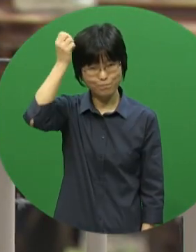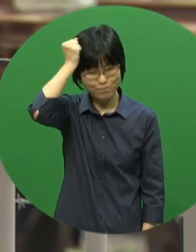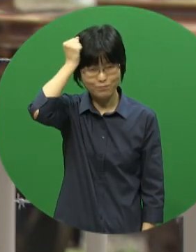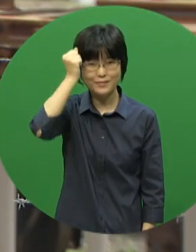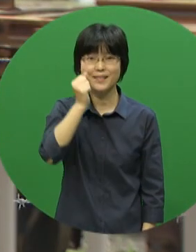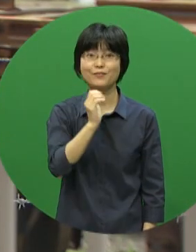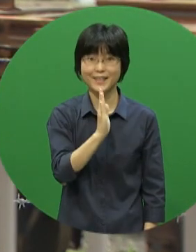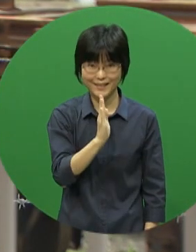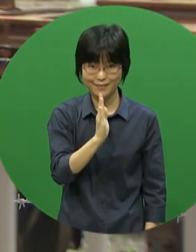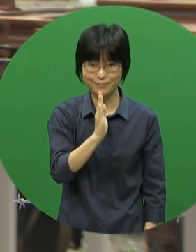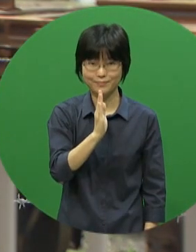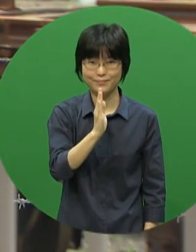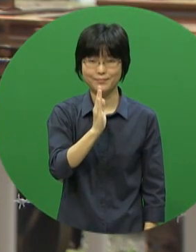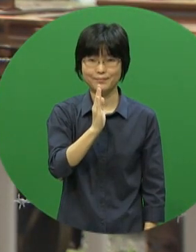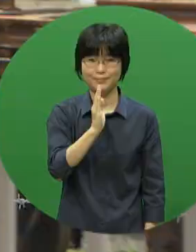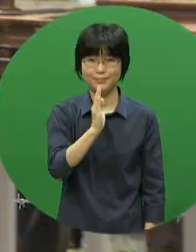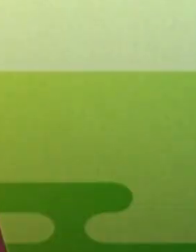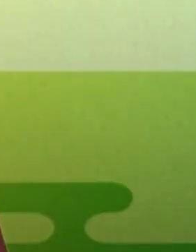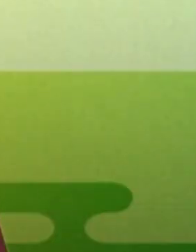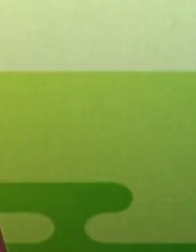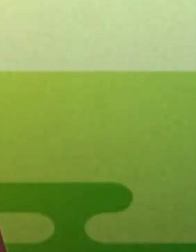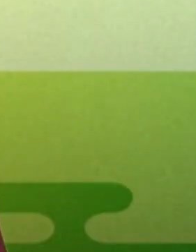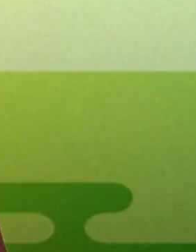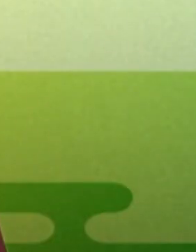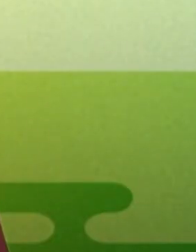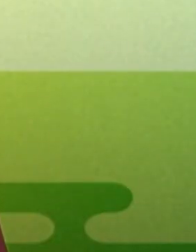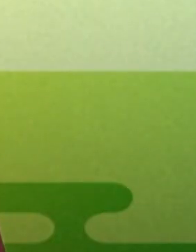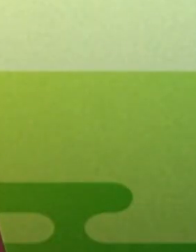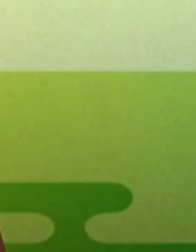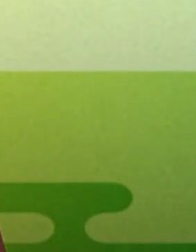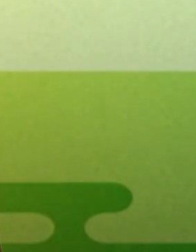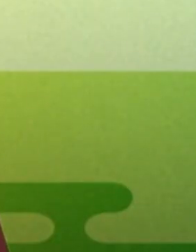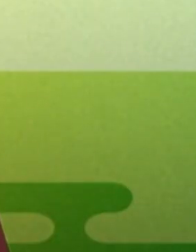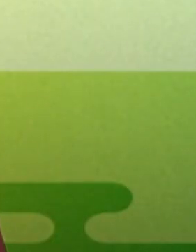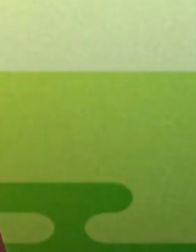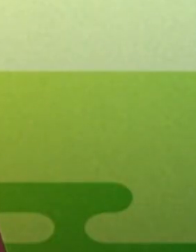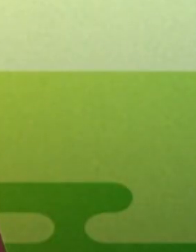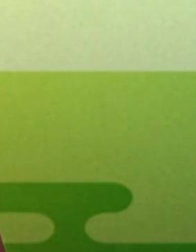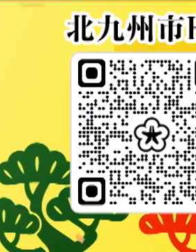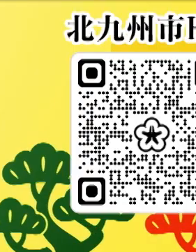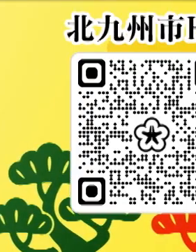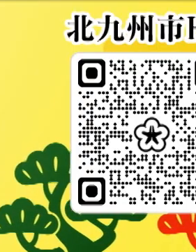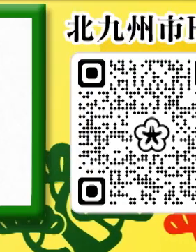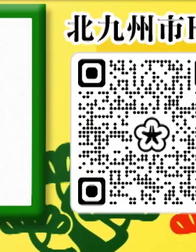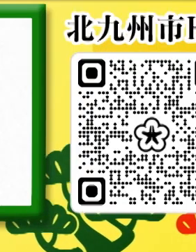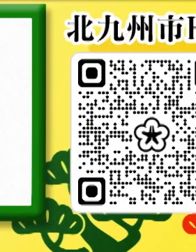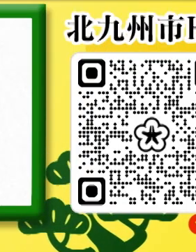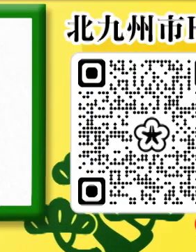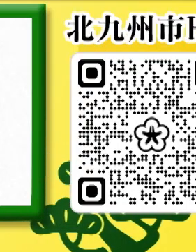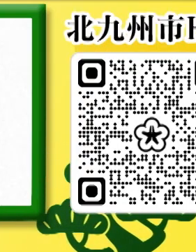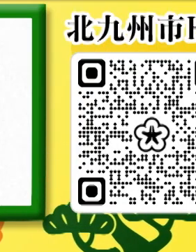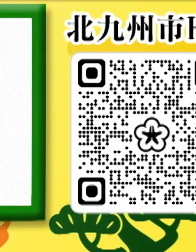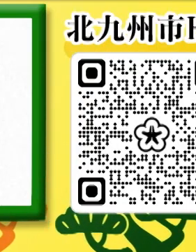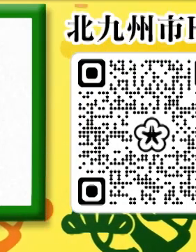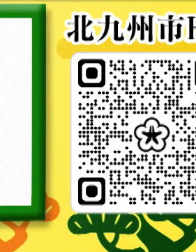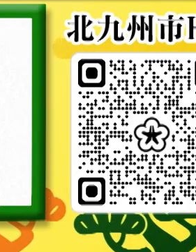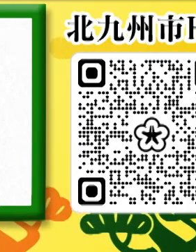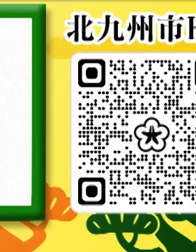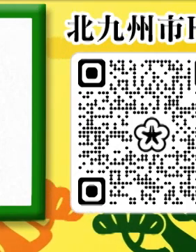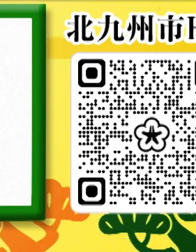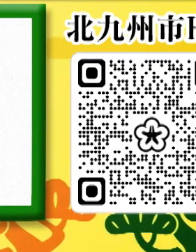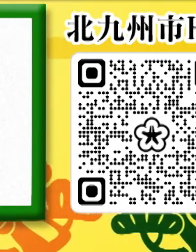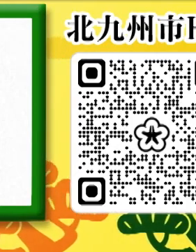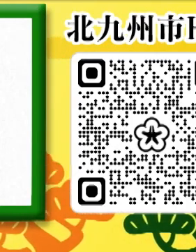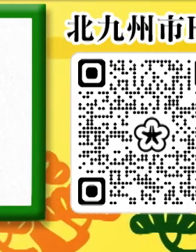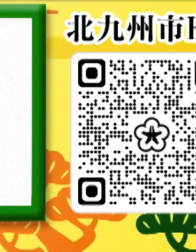方にはぜひ誇りを持っていただきたいです。 今日の焦点、見どころいっぱい、ウェ